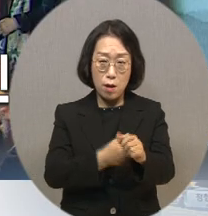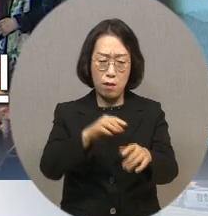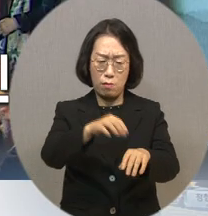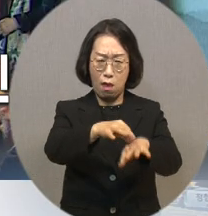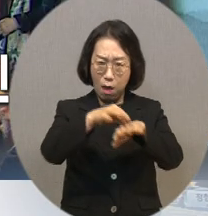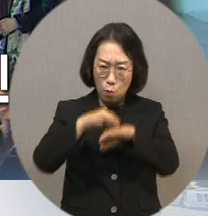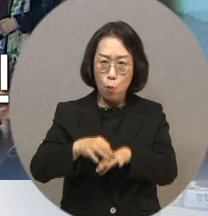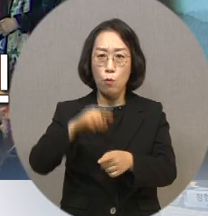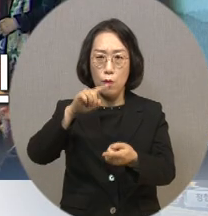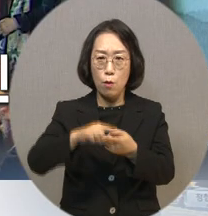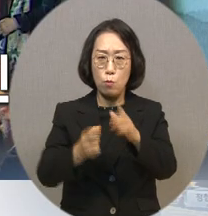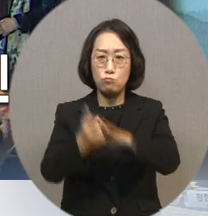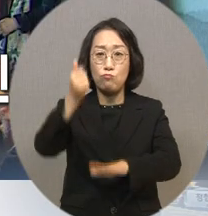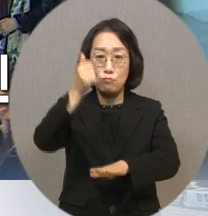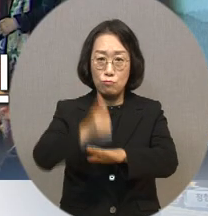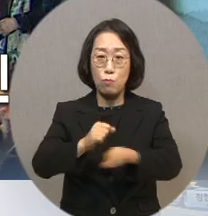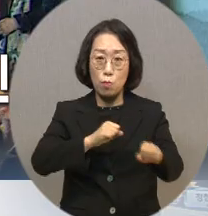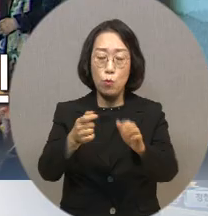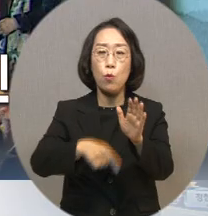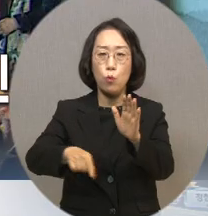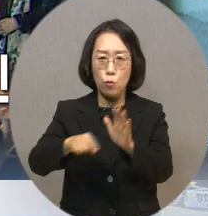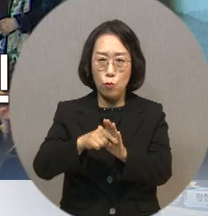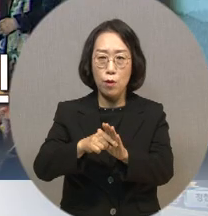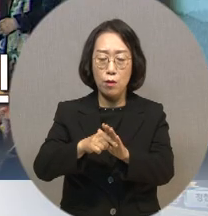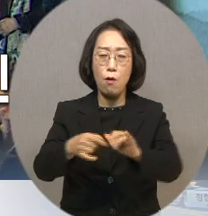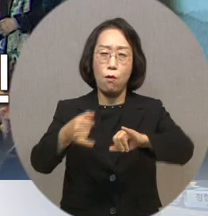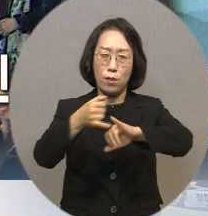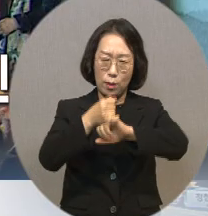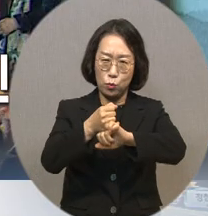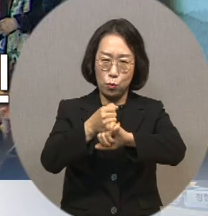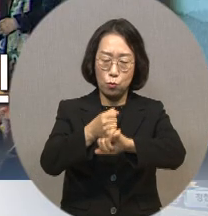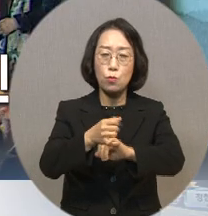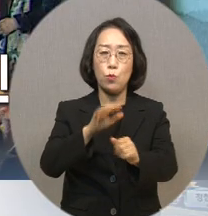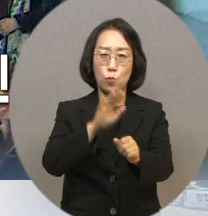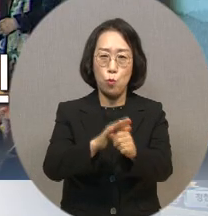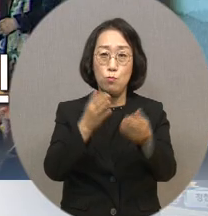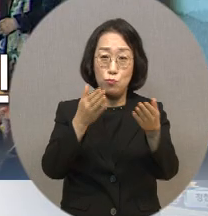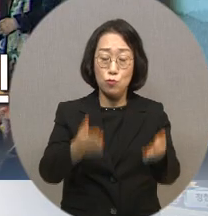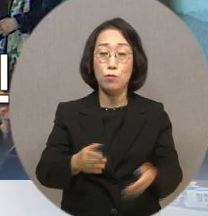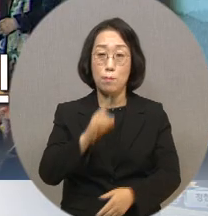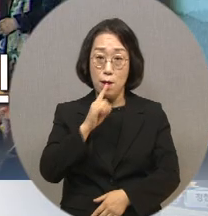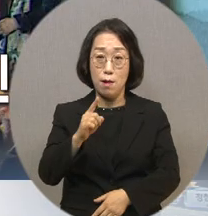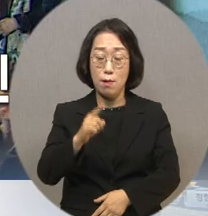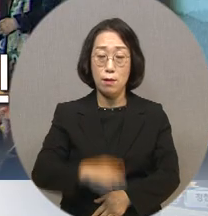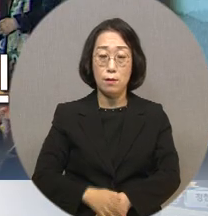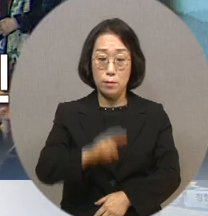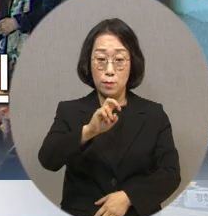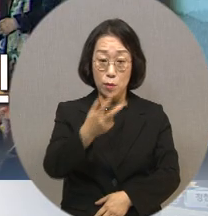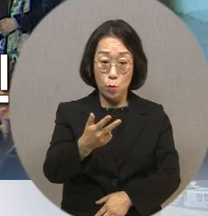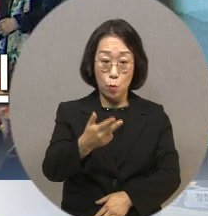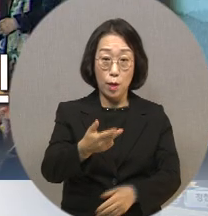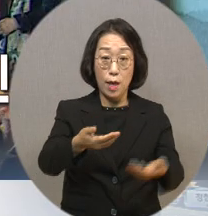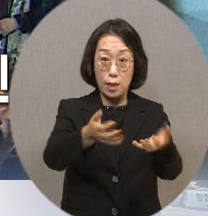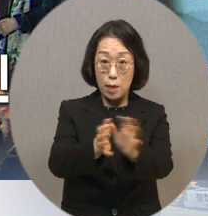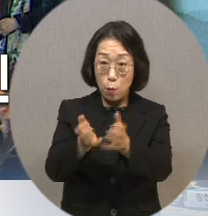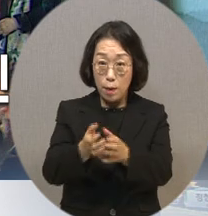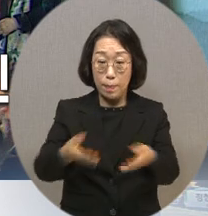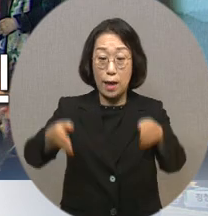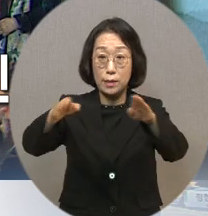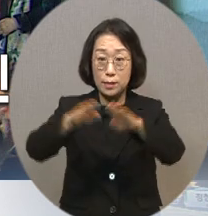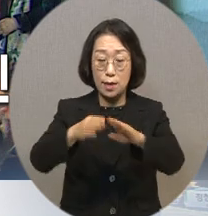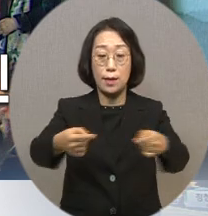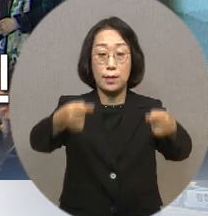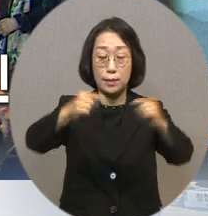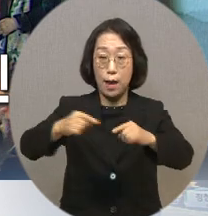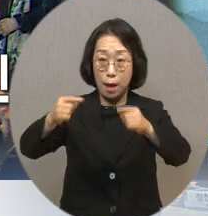협력단을 꾸리면서 적극적인 역할을 약속하기도 했습니다 27개 기관 단체가 참여했고